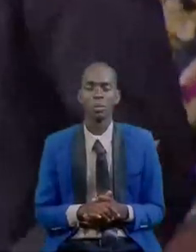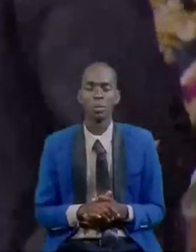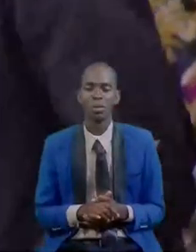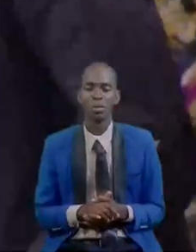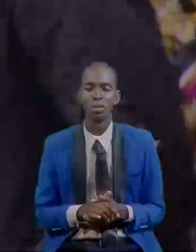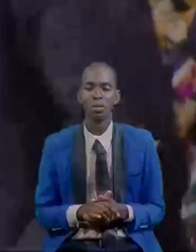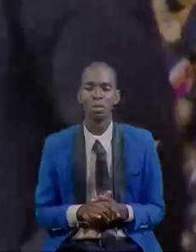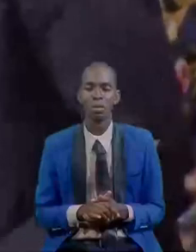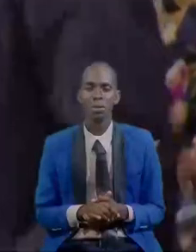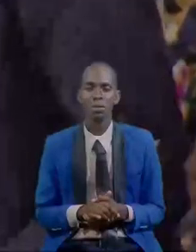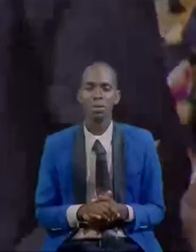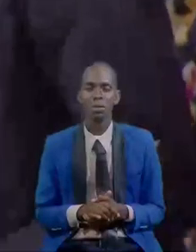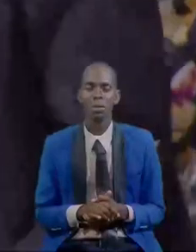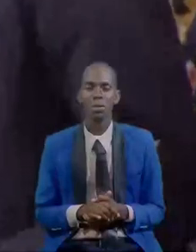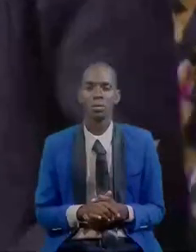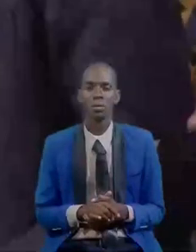Reprends vie.